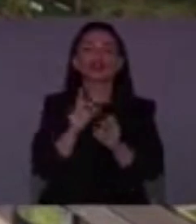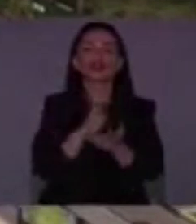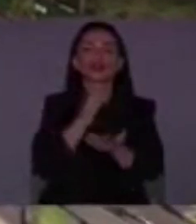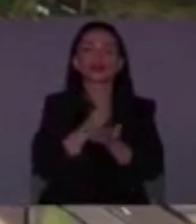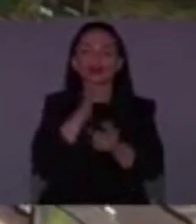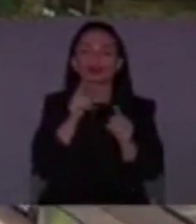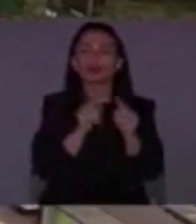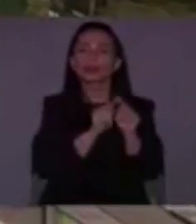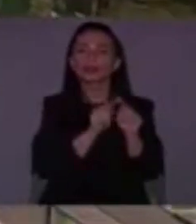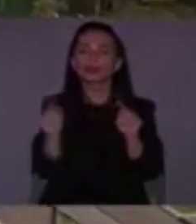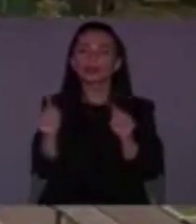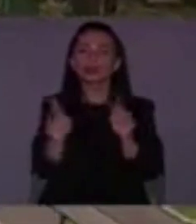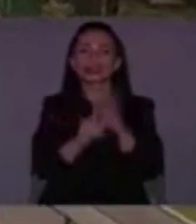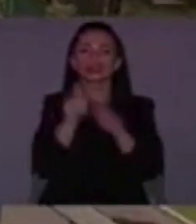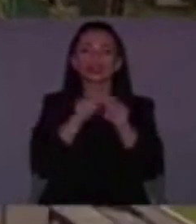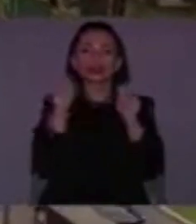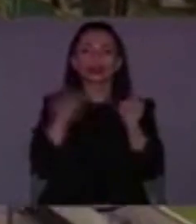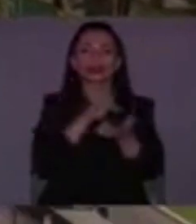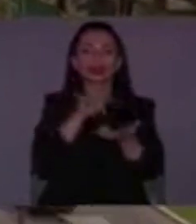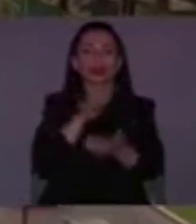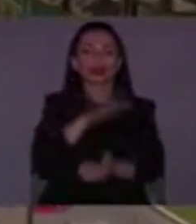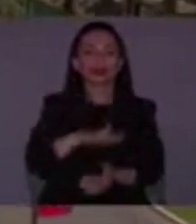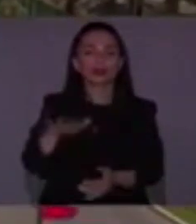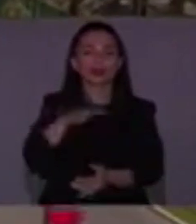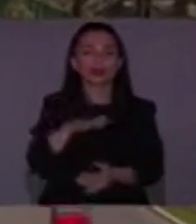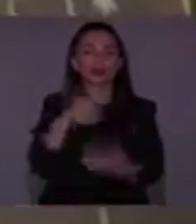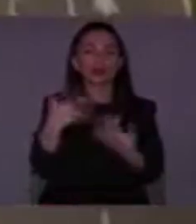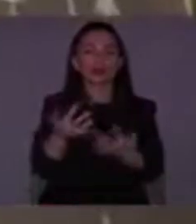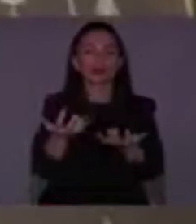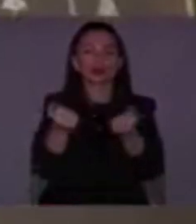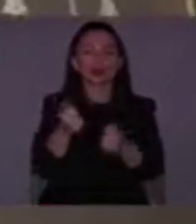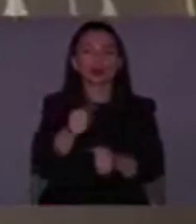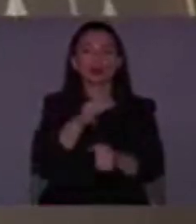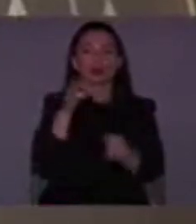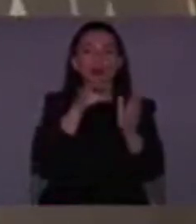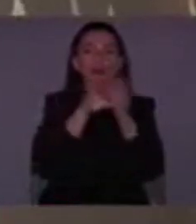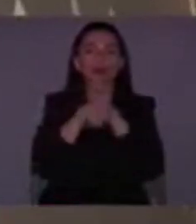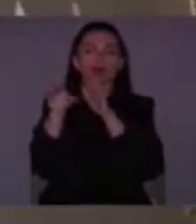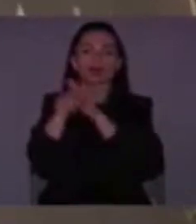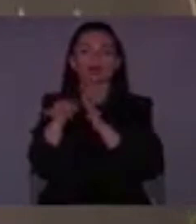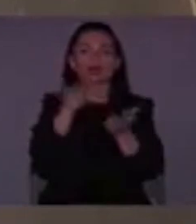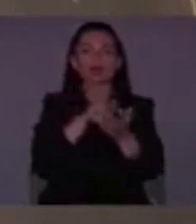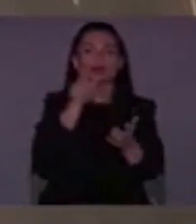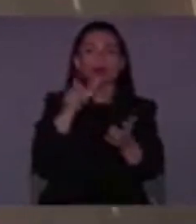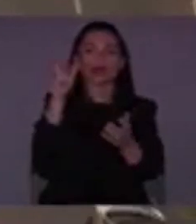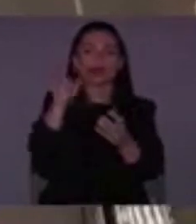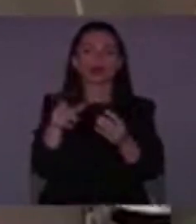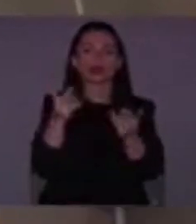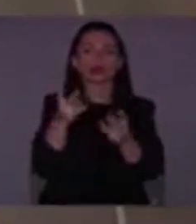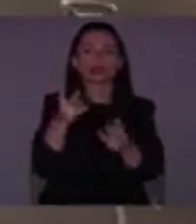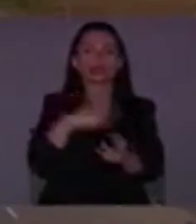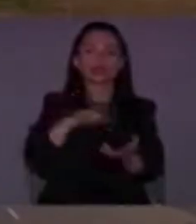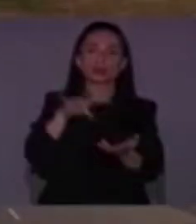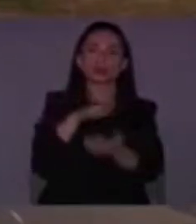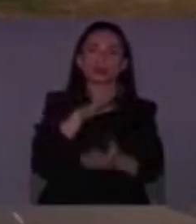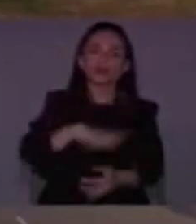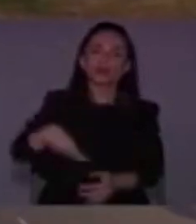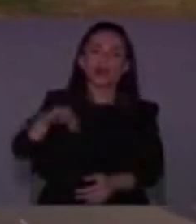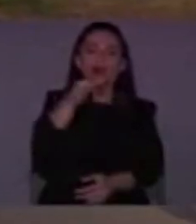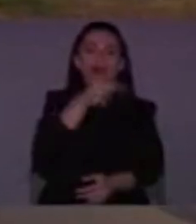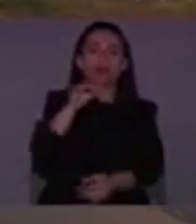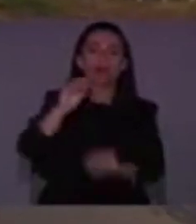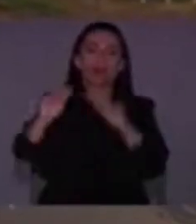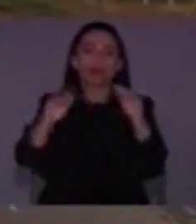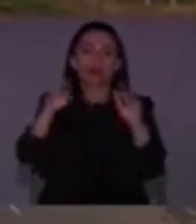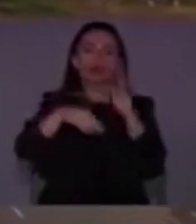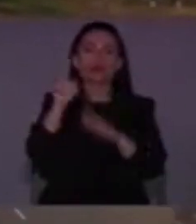ამ წლების მანძილზე შეიქმნა ქალაქის მასშტაბით, მივიტანოთ თითეულ უბანში, თითეულ მოქალაქესთან და თბილისის ყველა უბანი გავხადოთ,